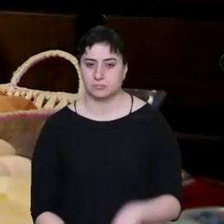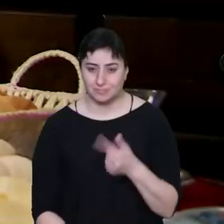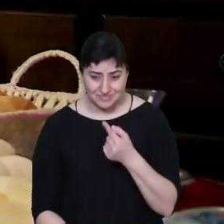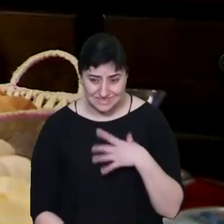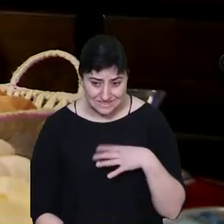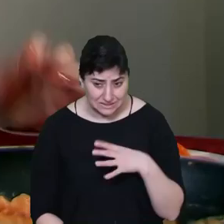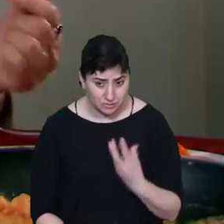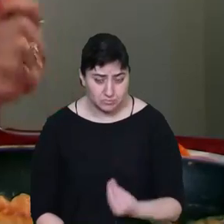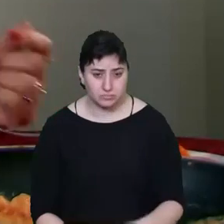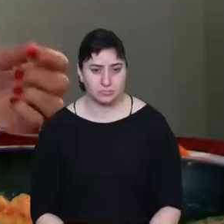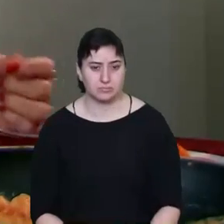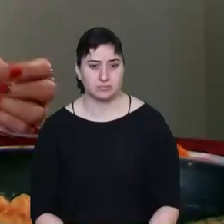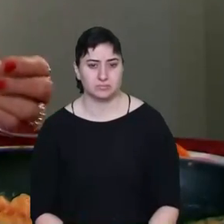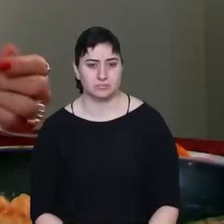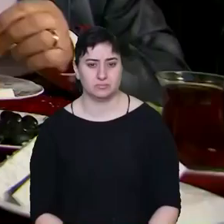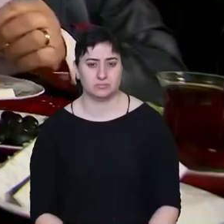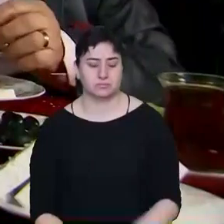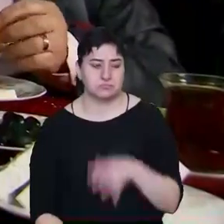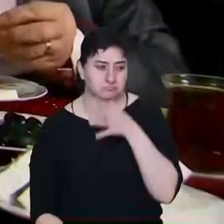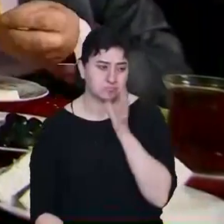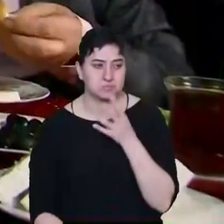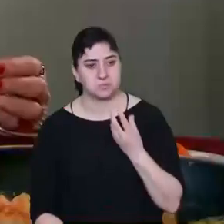Biraz almaz mısınız?